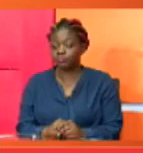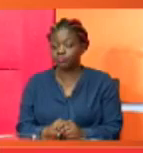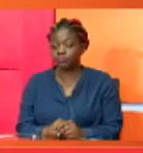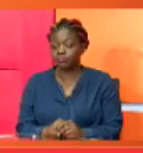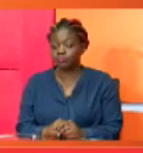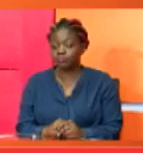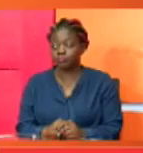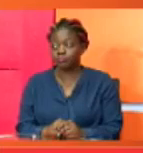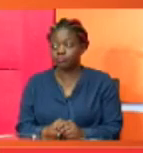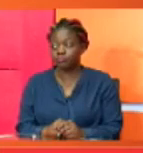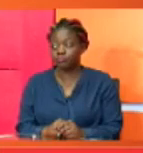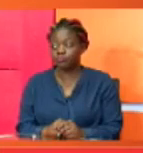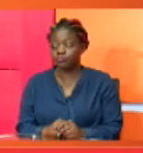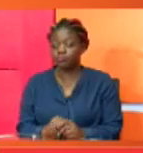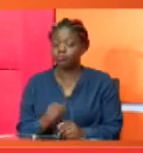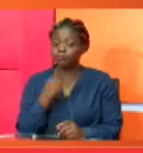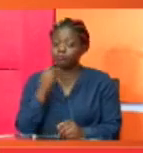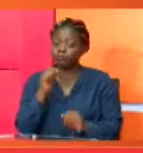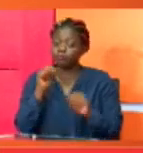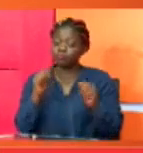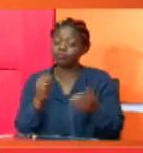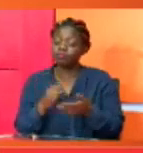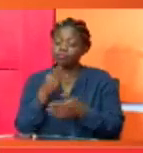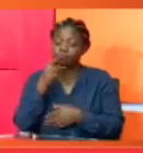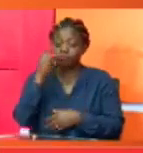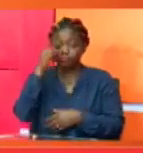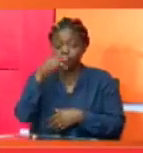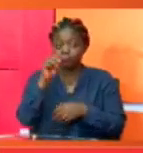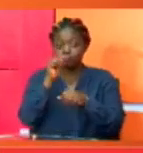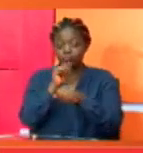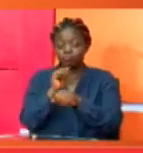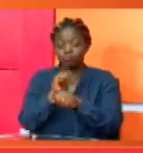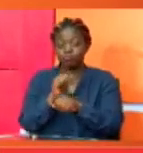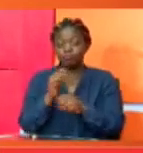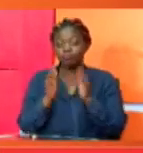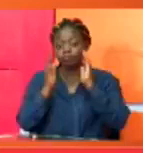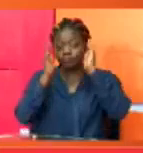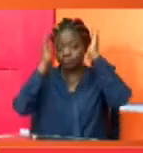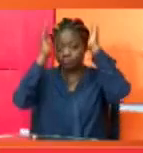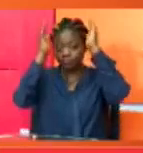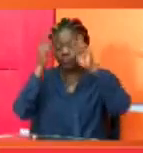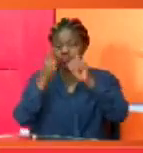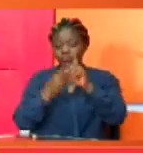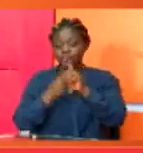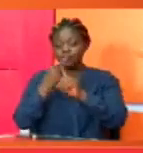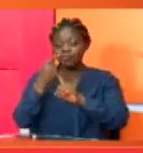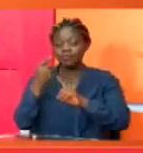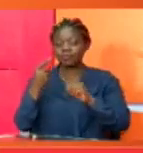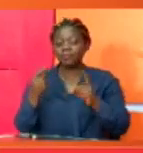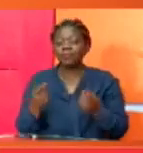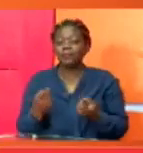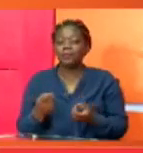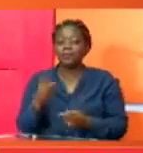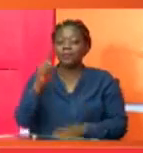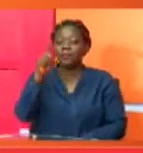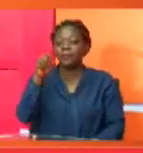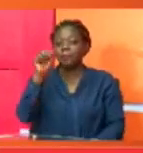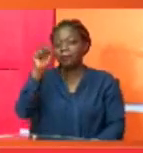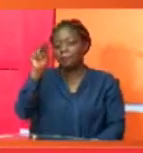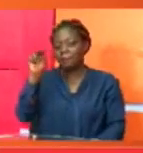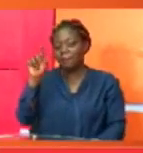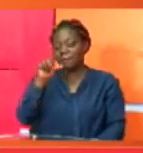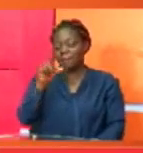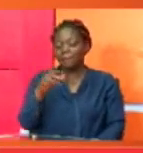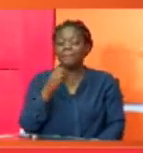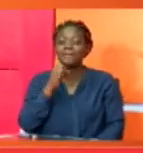Buli alina kyalina ayambe ku bazadde abo ate akolanga Ssaabasumba w'essaza ekkulu erya Kampala Bishop Paul Ssemwogerere yeekokodde